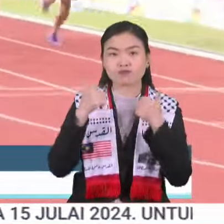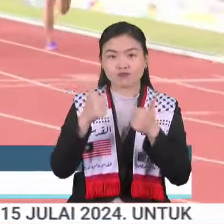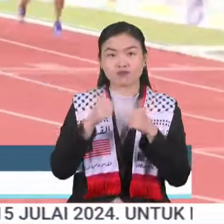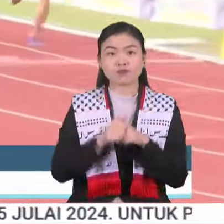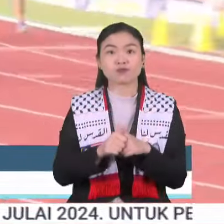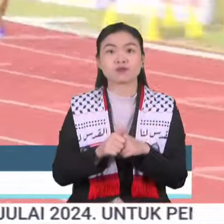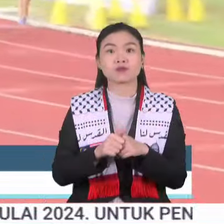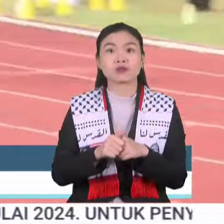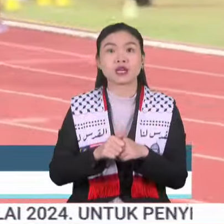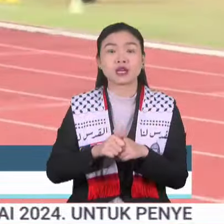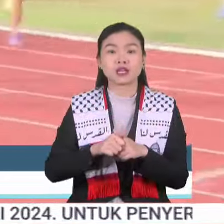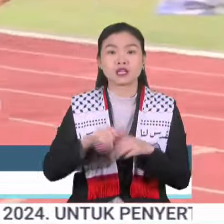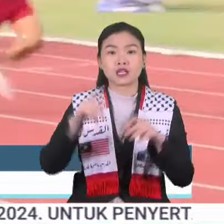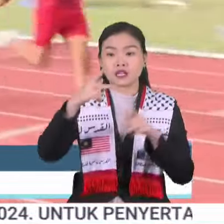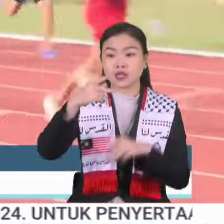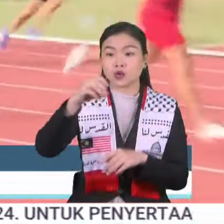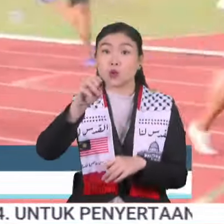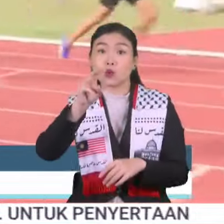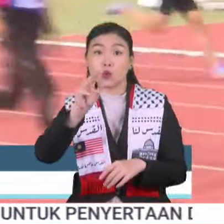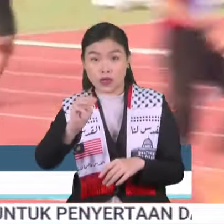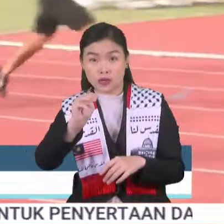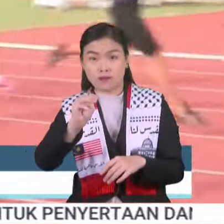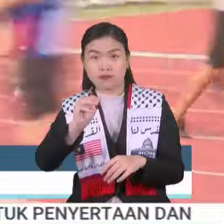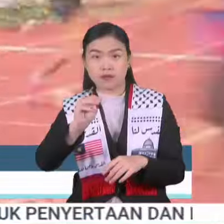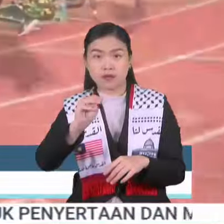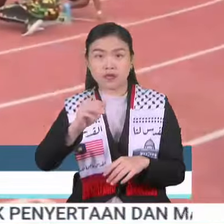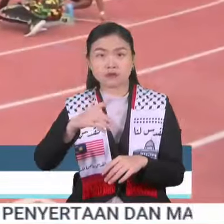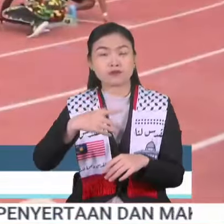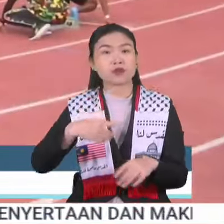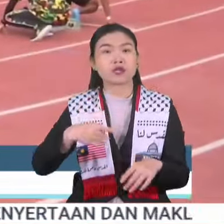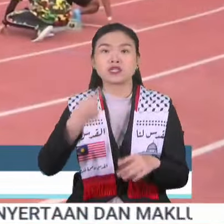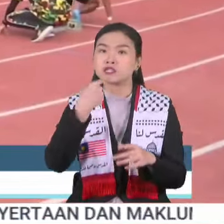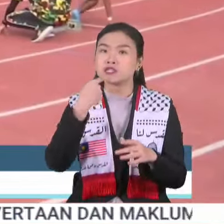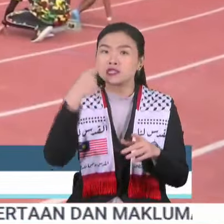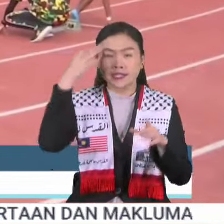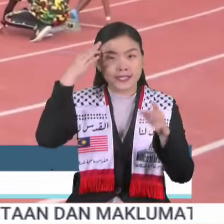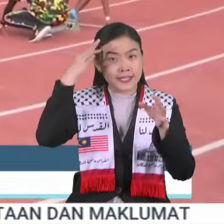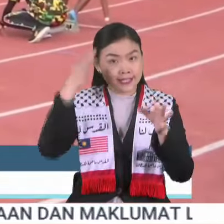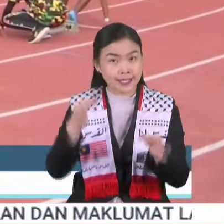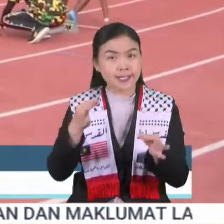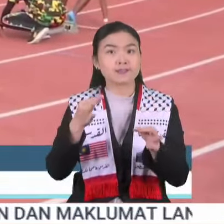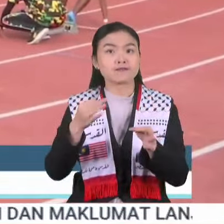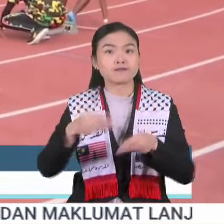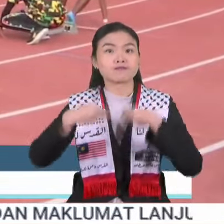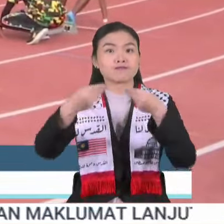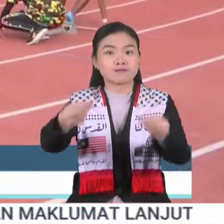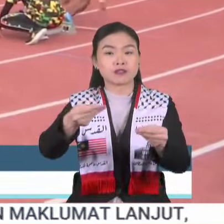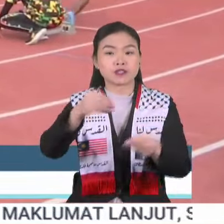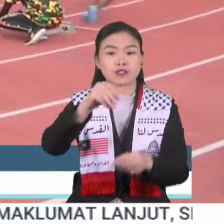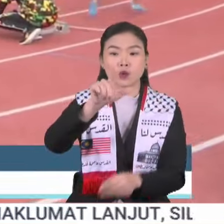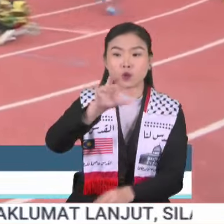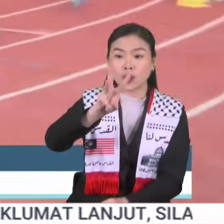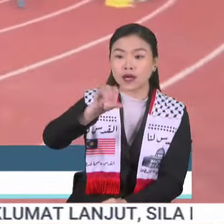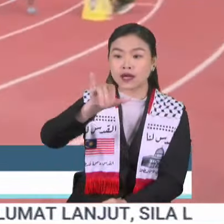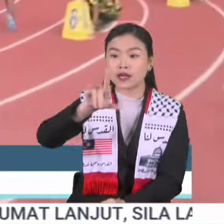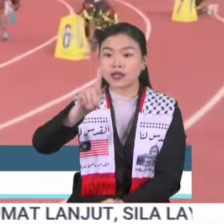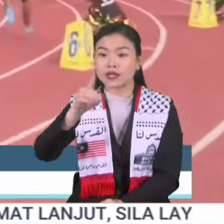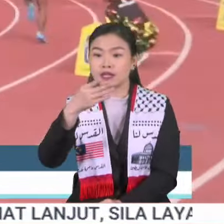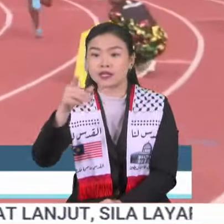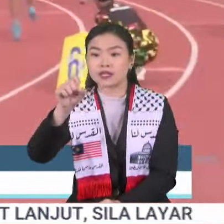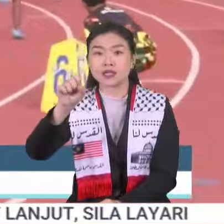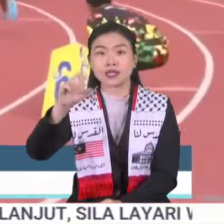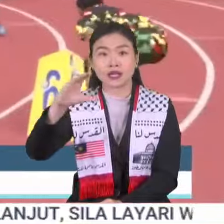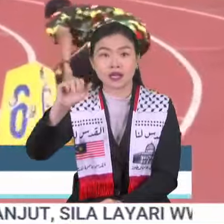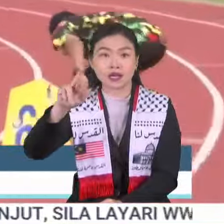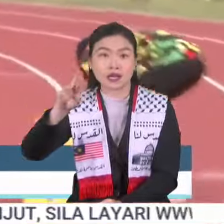Olahraga Malaysia KOM memutuskan untuk memberikan slot wildcard kepada Azim Fahmi untuk beraksi di Sukan Olimpik Paris